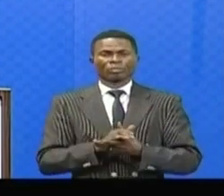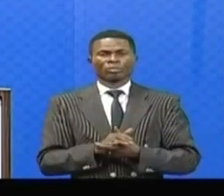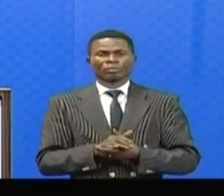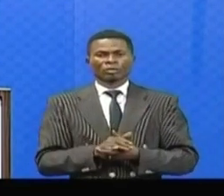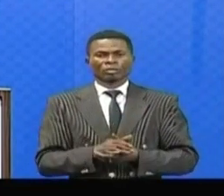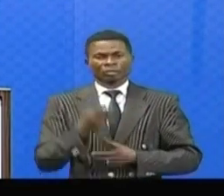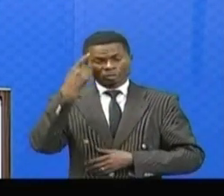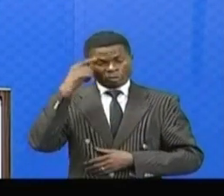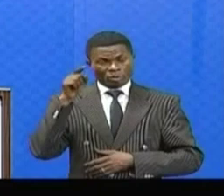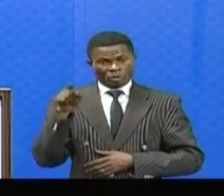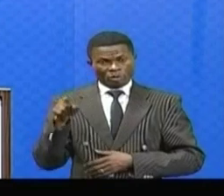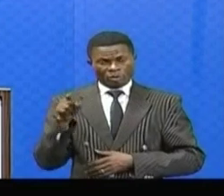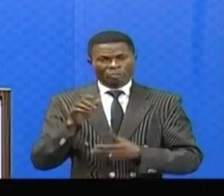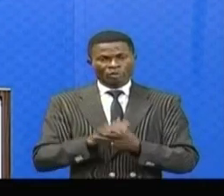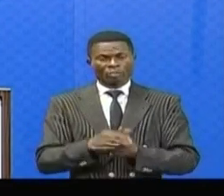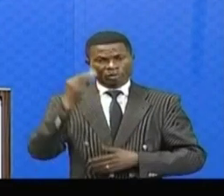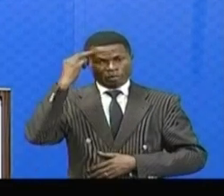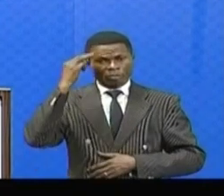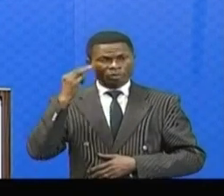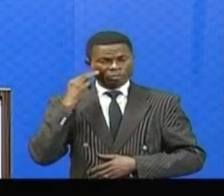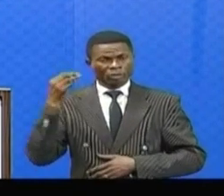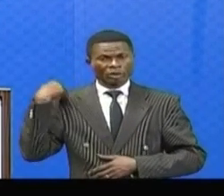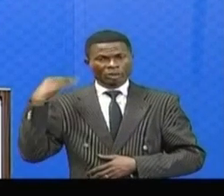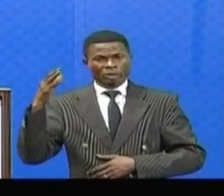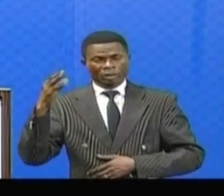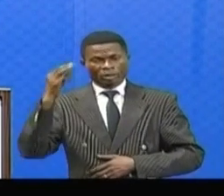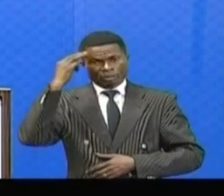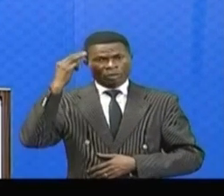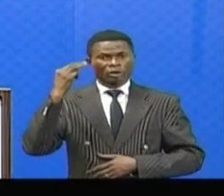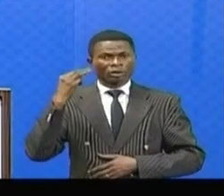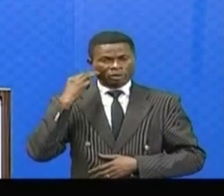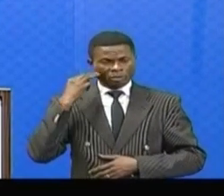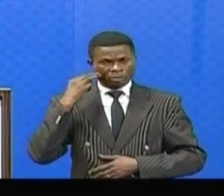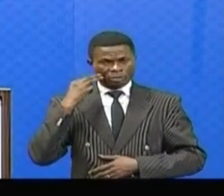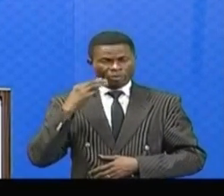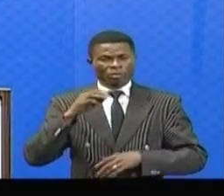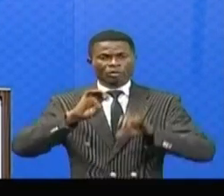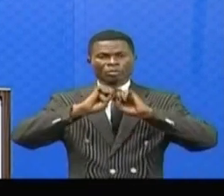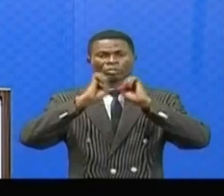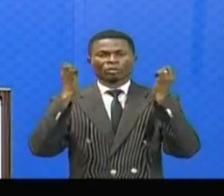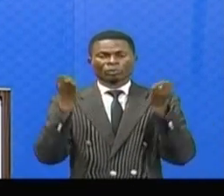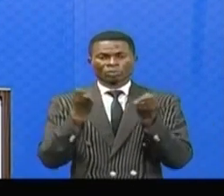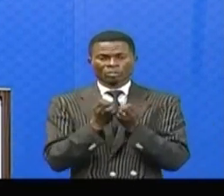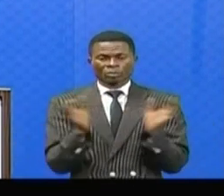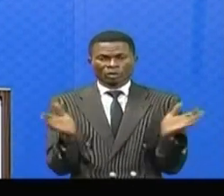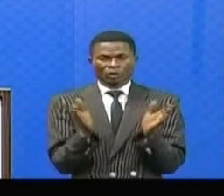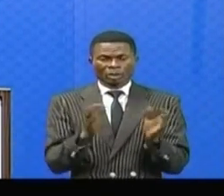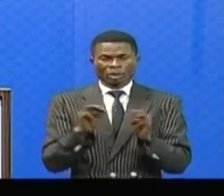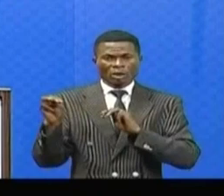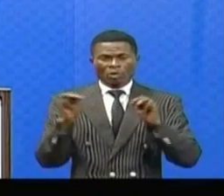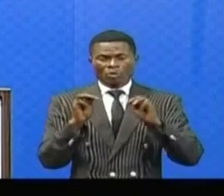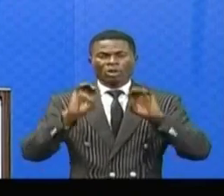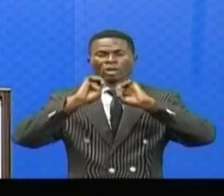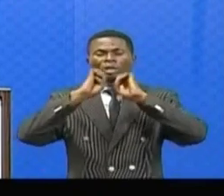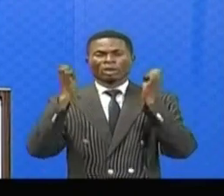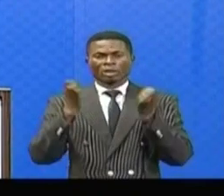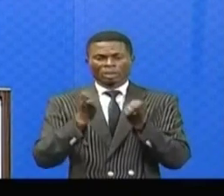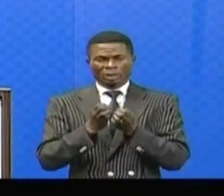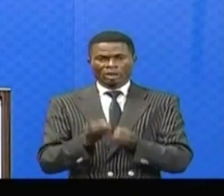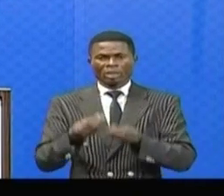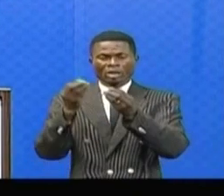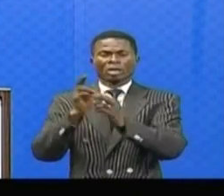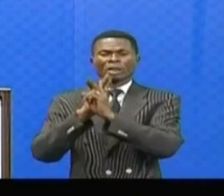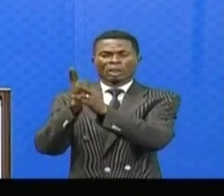Pour sa part, le ministre d'État, ministre de l'Entrepreneuriat, Petite et Moyenne Entreprise, a présenté